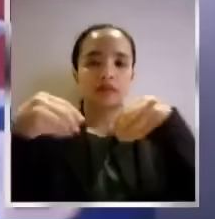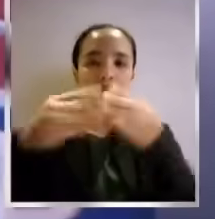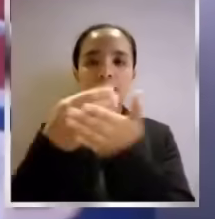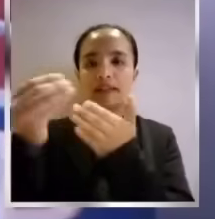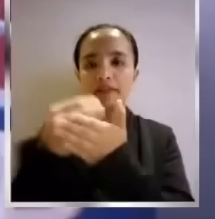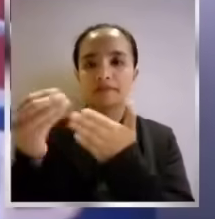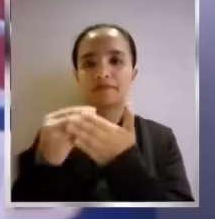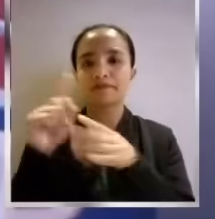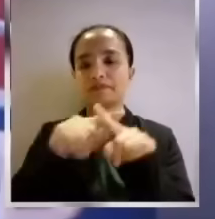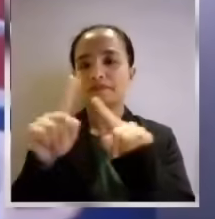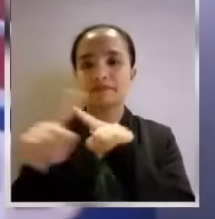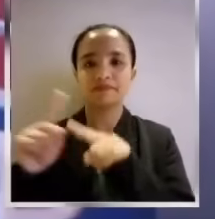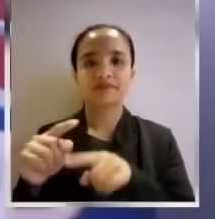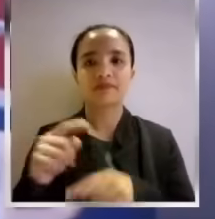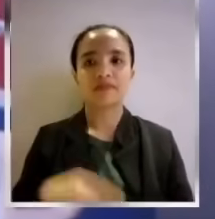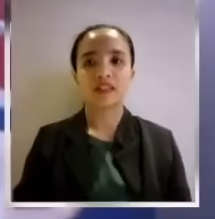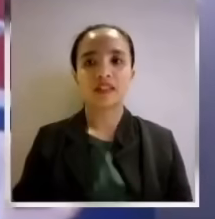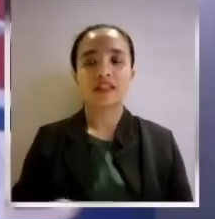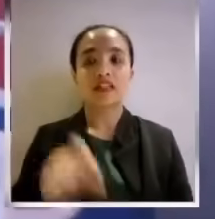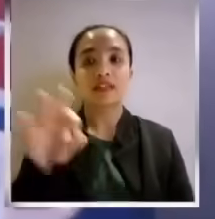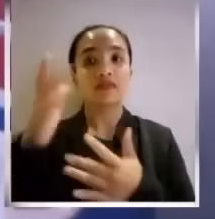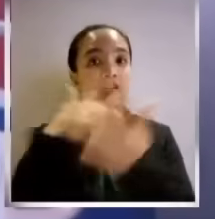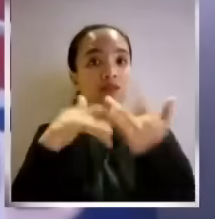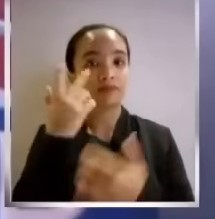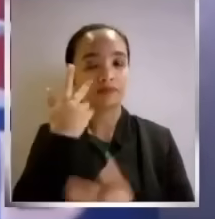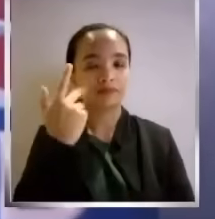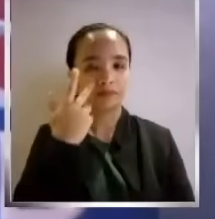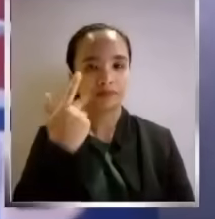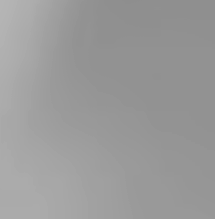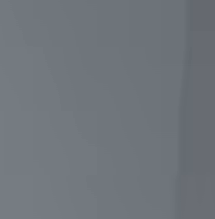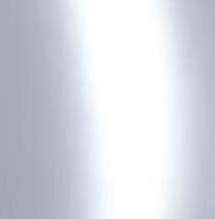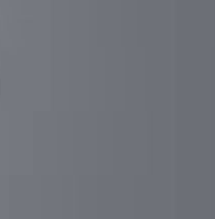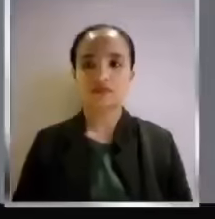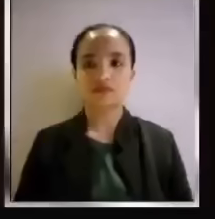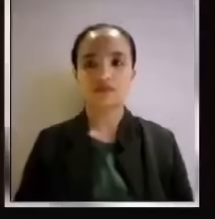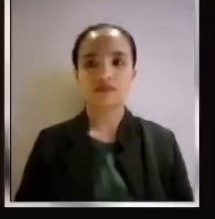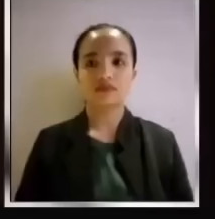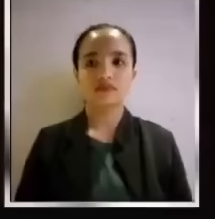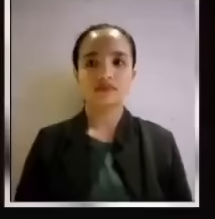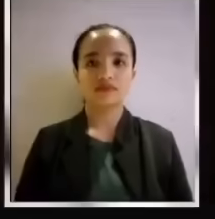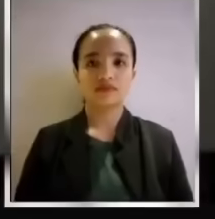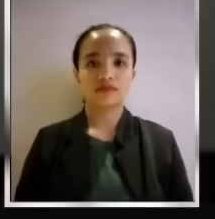tayo papasyal, alamin sa pagtutok ni Katrina Son.